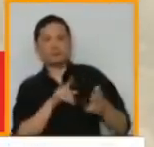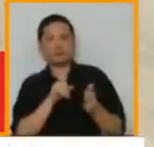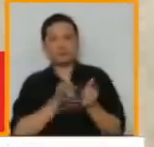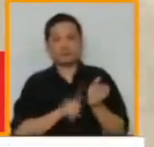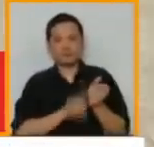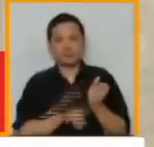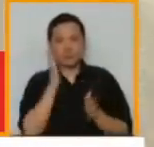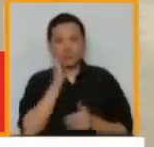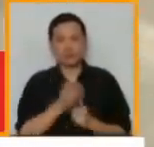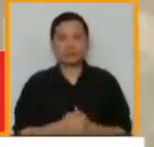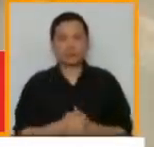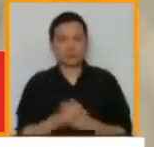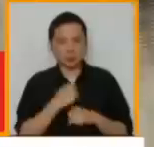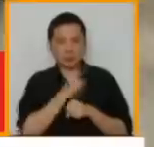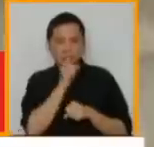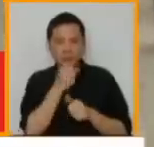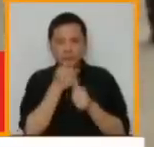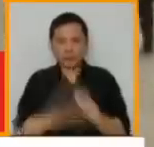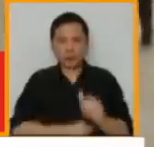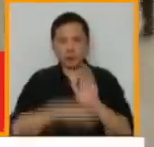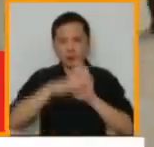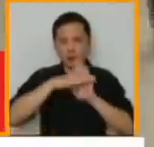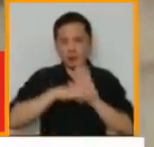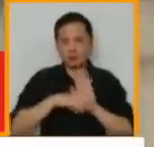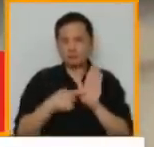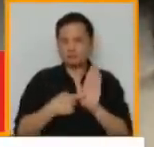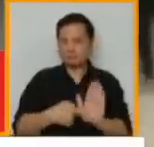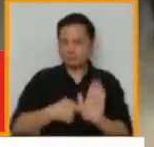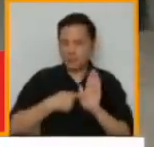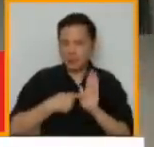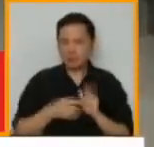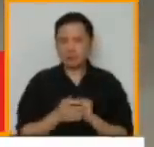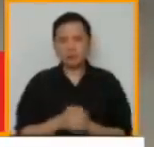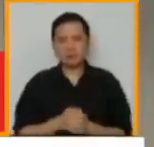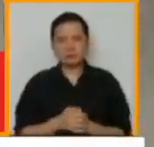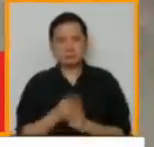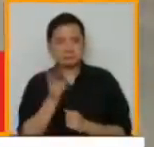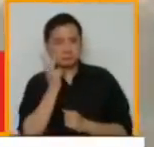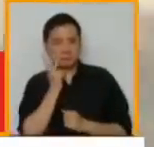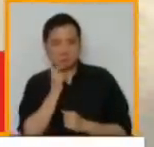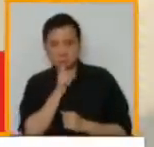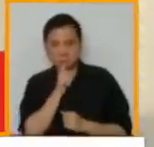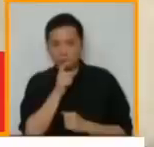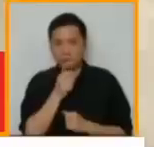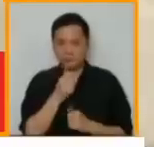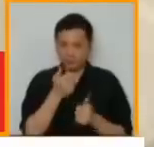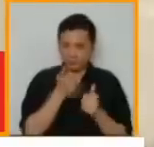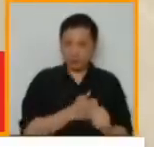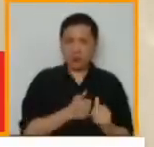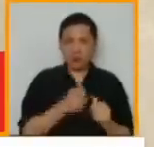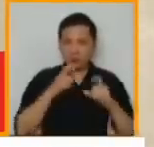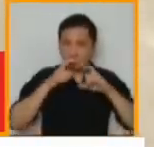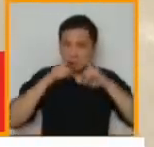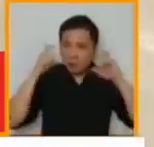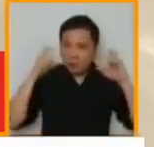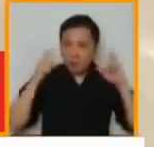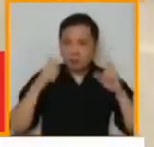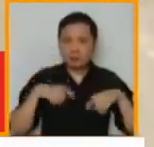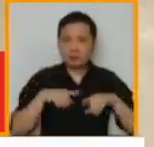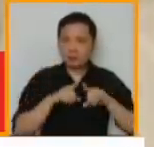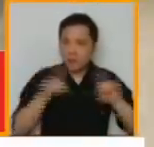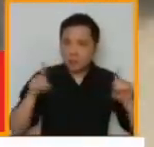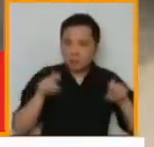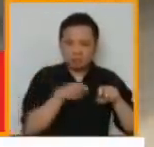Bukod dito, ay inaalam din kung sumusunod sa health protocols tulad ng pagsusot ng face mask at face shield. Yun nga lang, doon sa